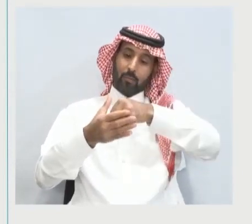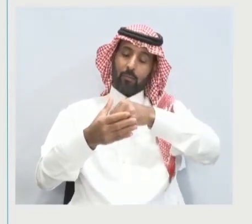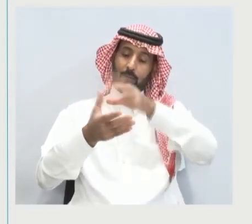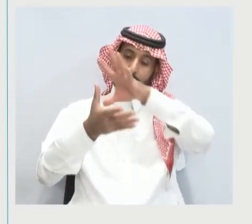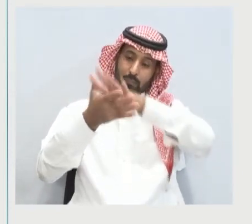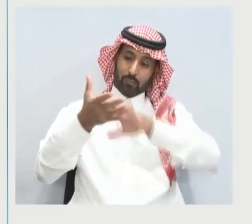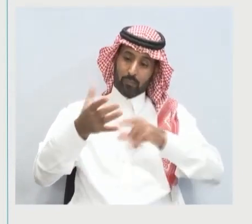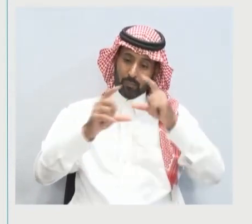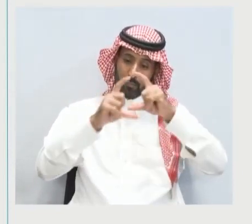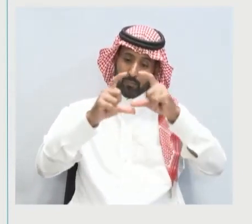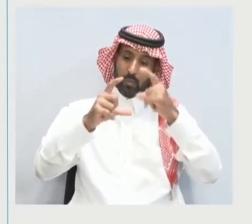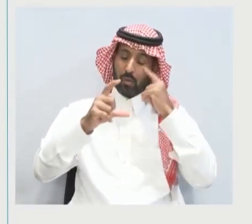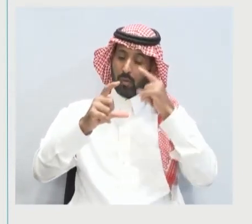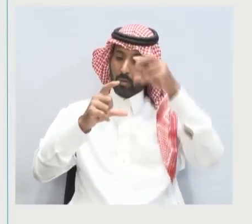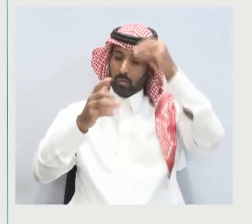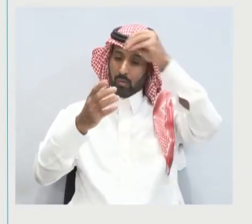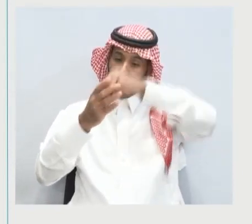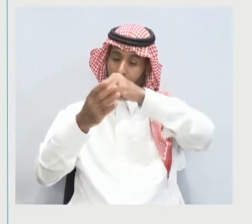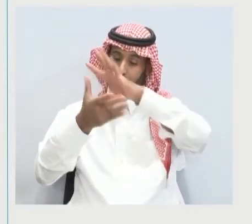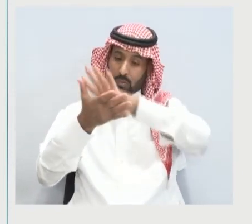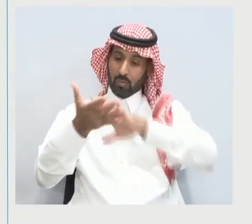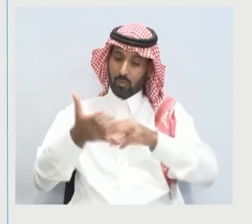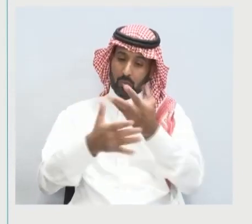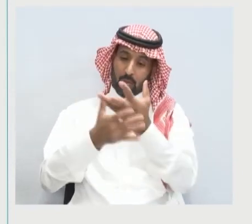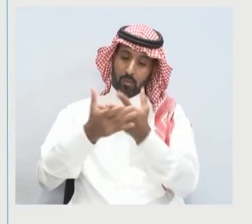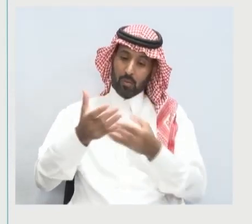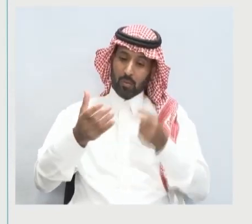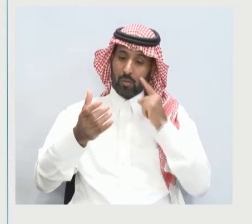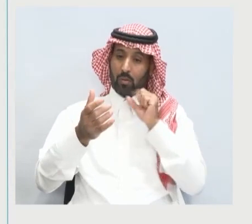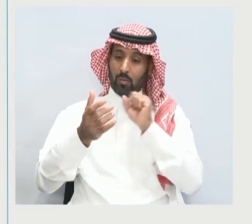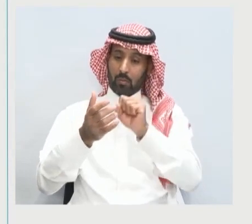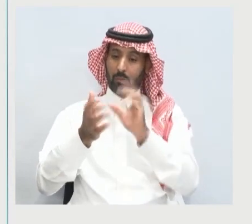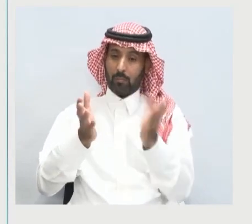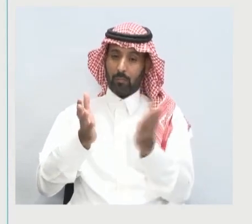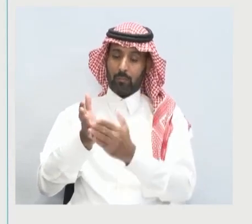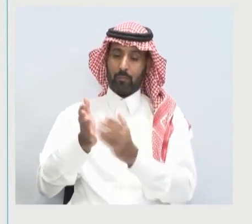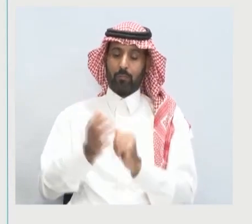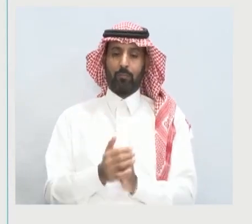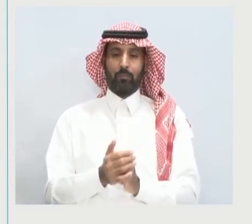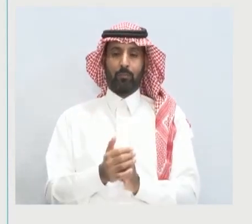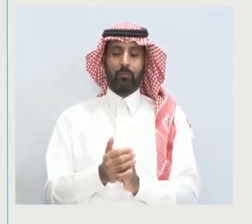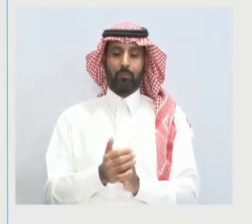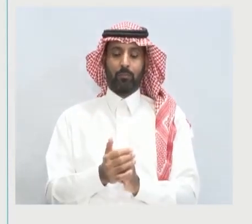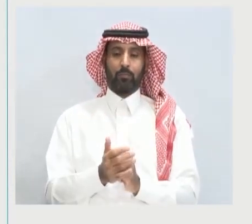ستلاحظ ان لا يكون تم ادراجها الى الجدول الخاص بك مباشره